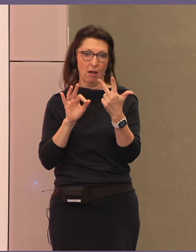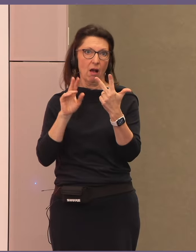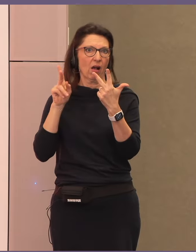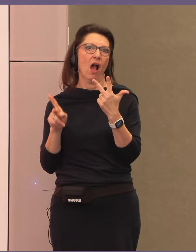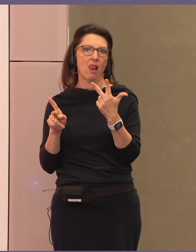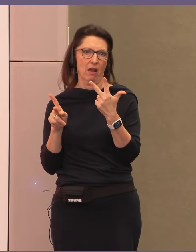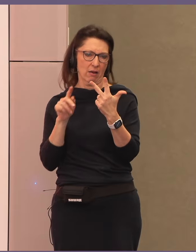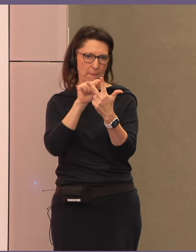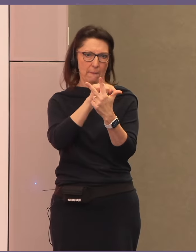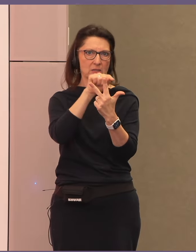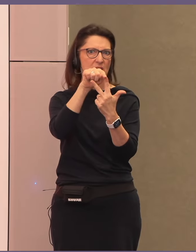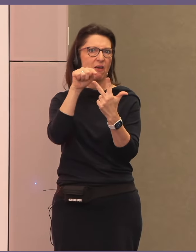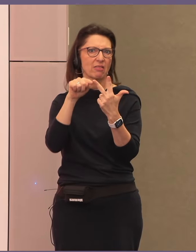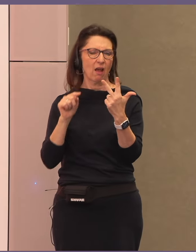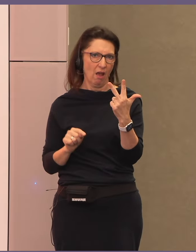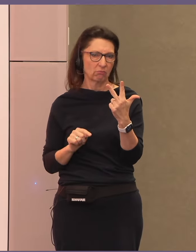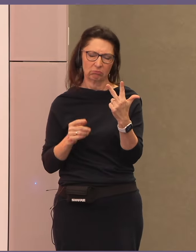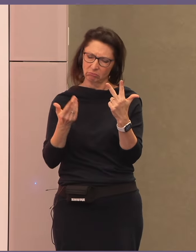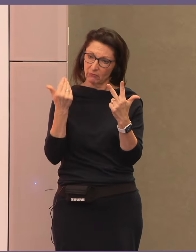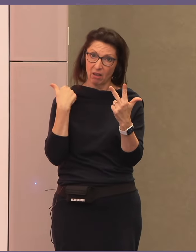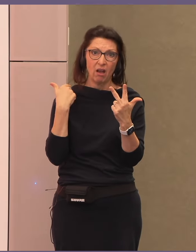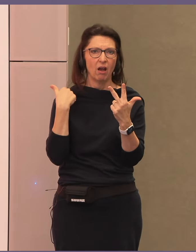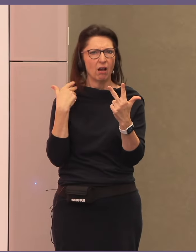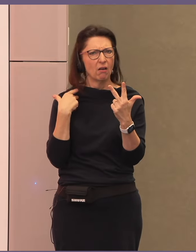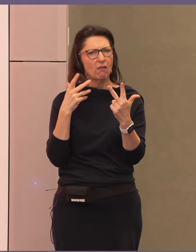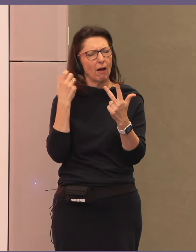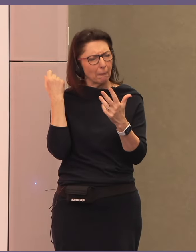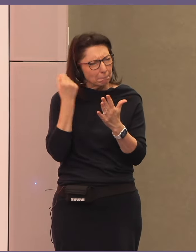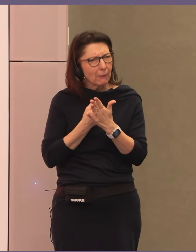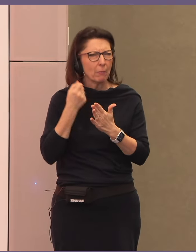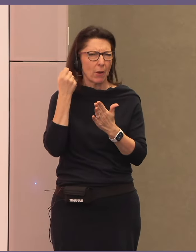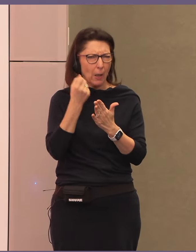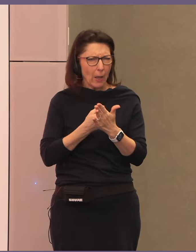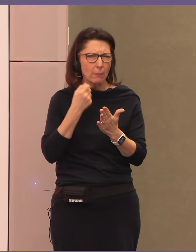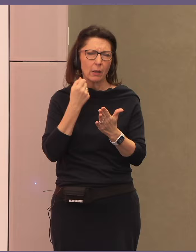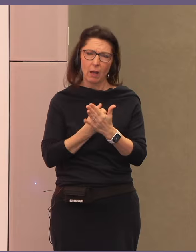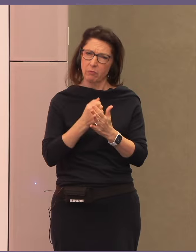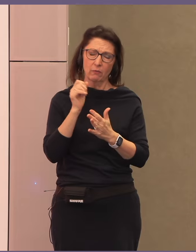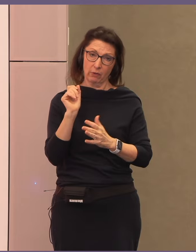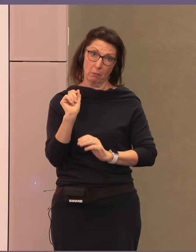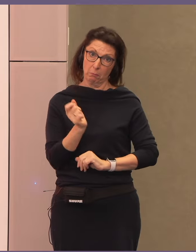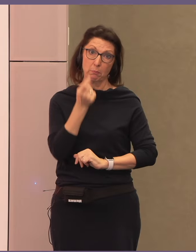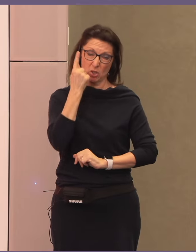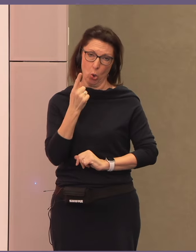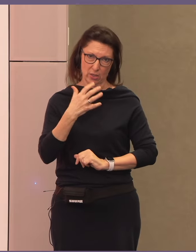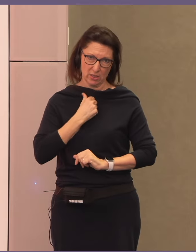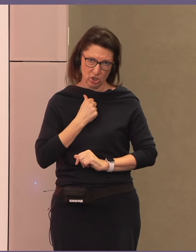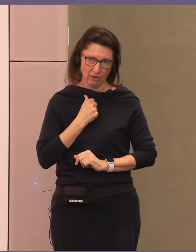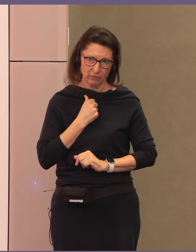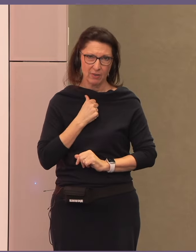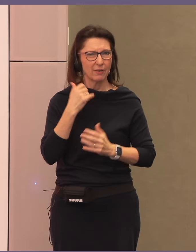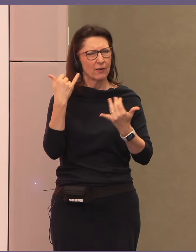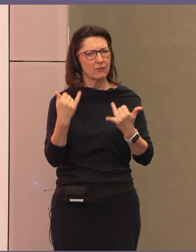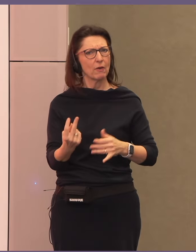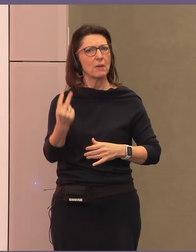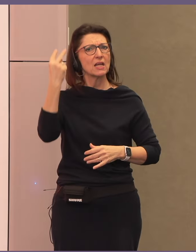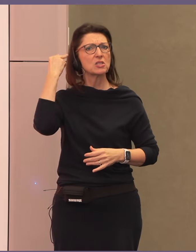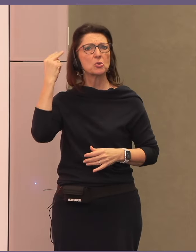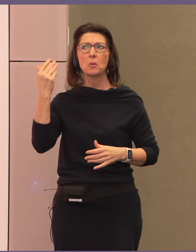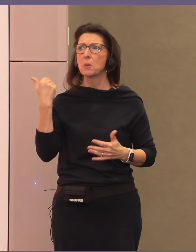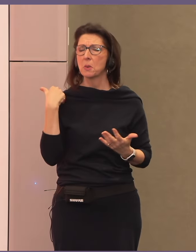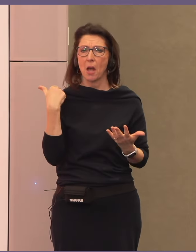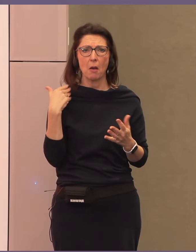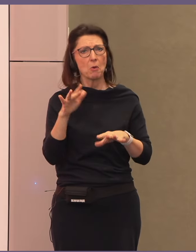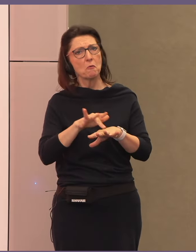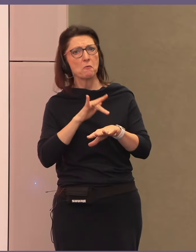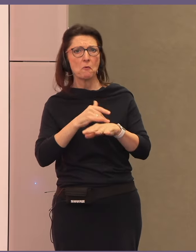erarbeiteten sich tatsächlich außerordentliche Karrieren und im Rückblick ist das evident und es wirkt, als wäre es selbstverständlich gewesen, dass